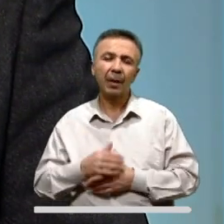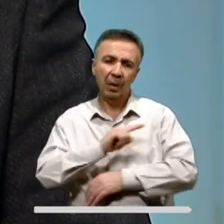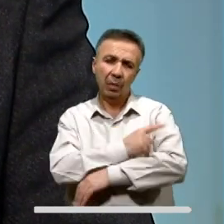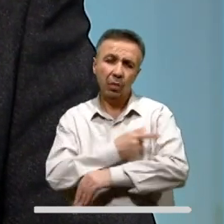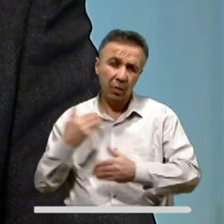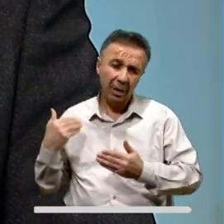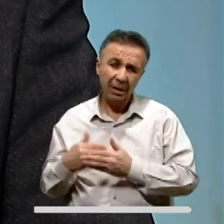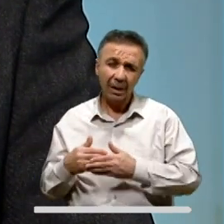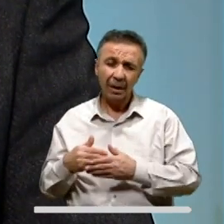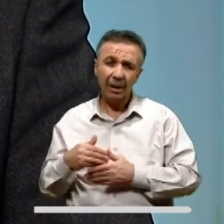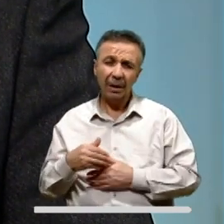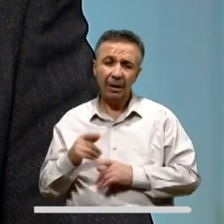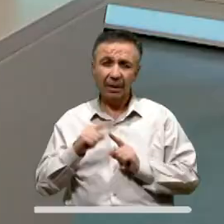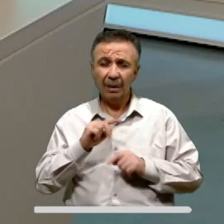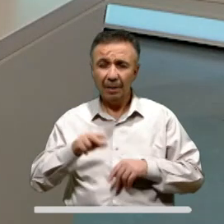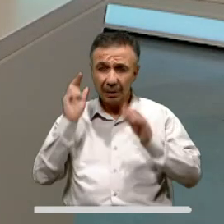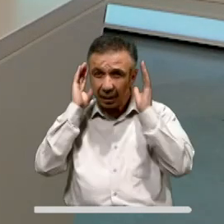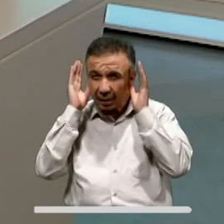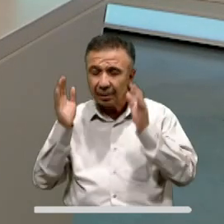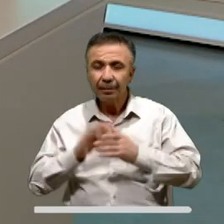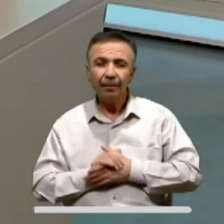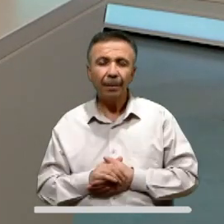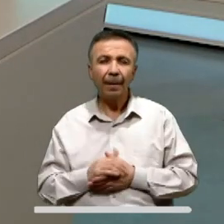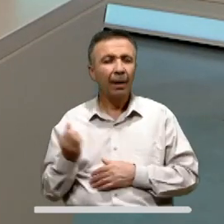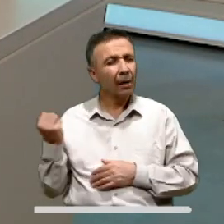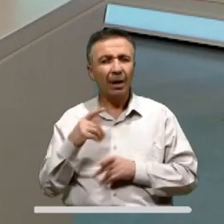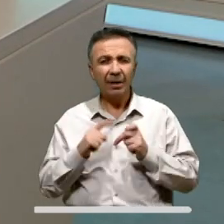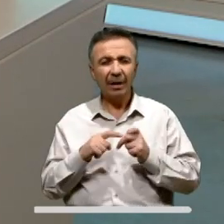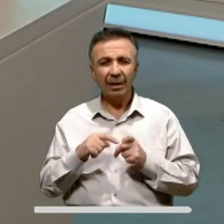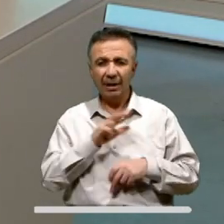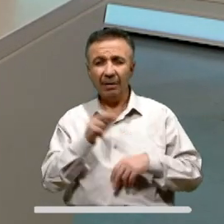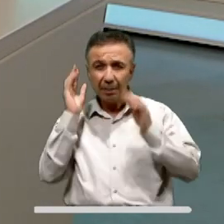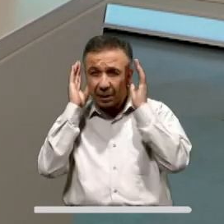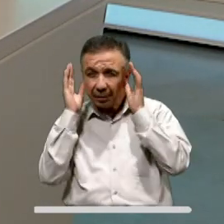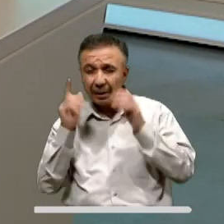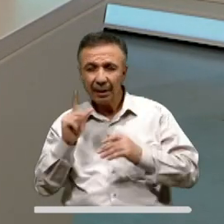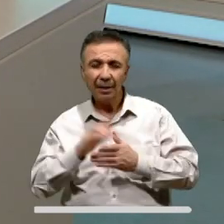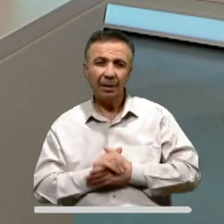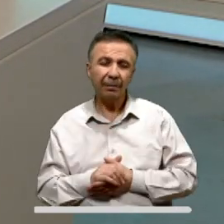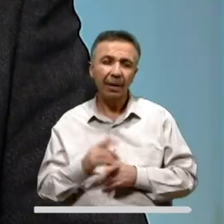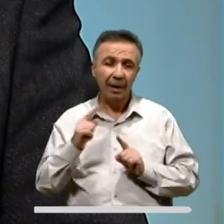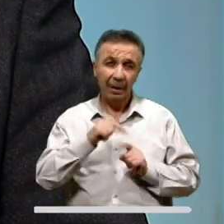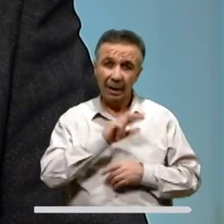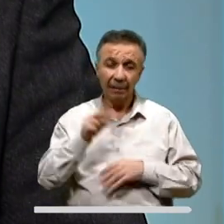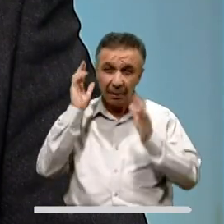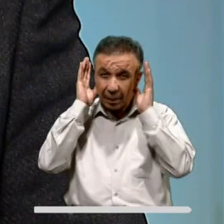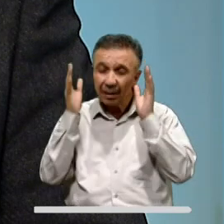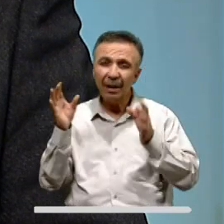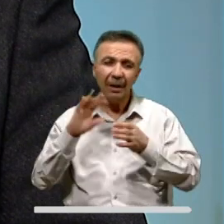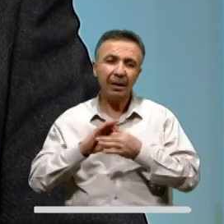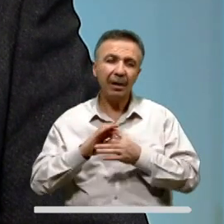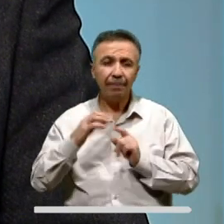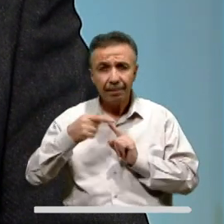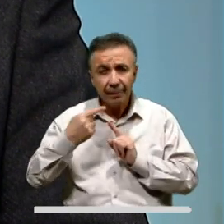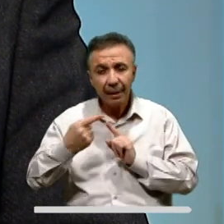yettiği şekilde hareket eder. Asgari kaç rekat kılmamız lazım hocam? Yani teravih namazıyla ilgili